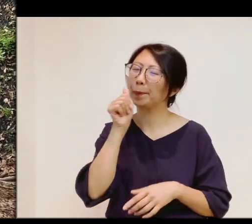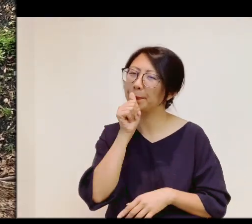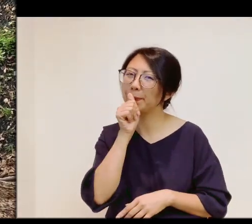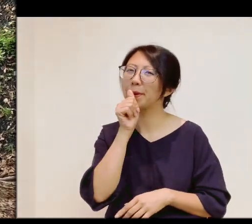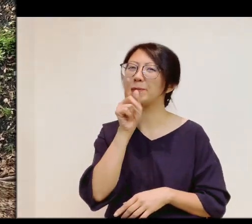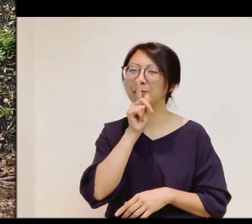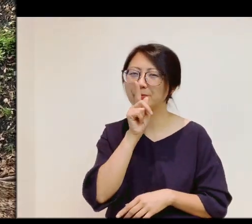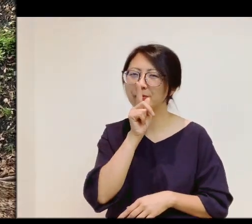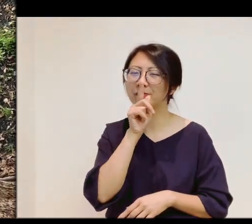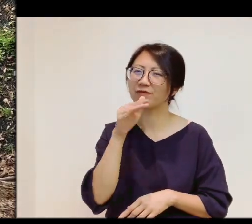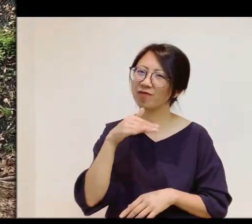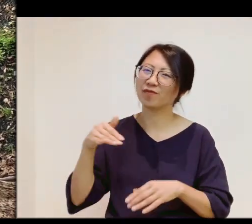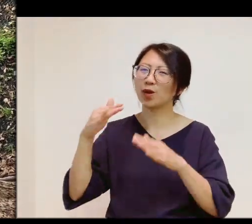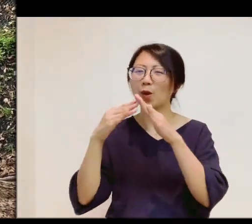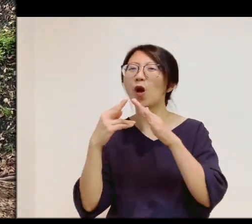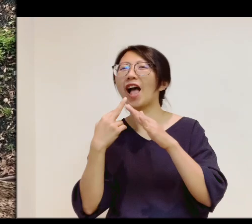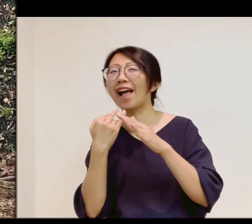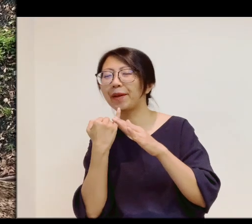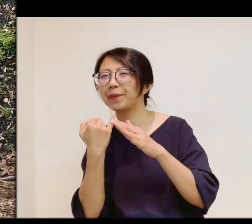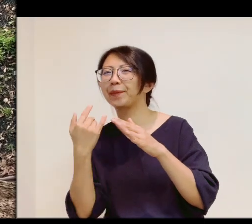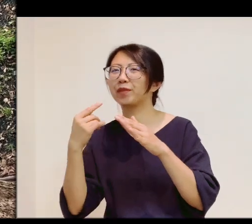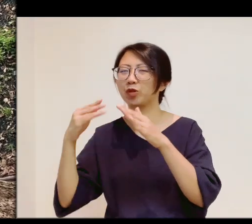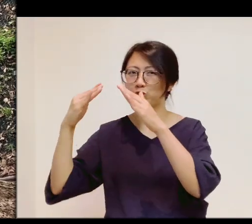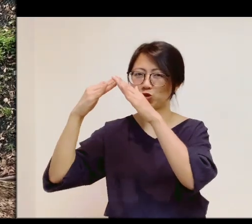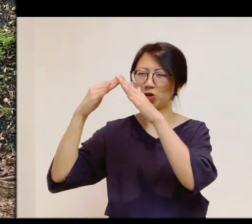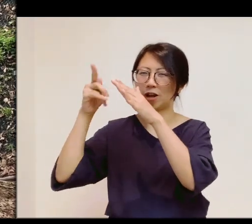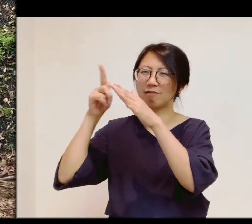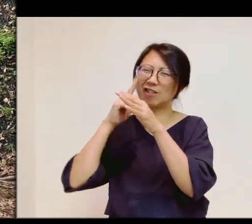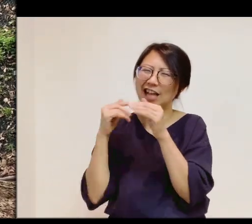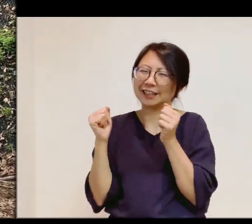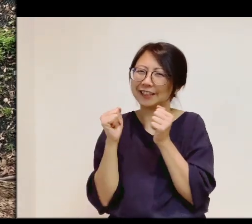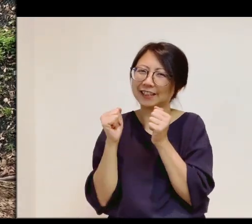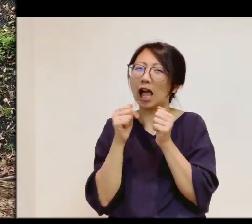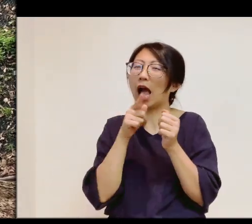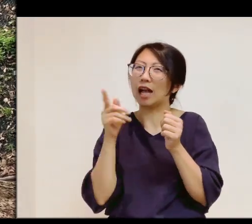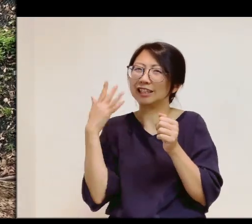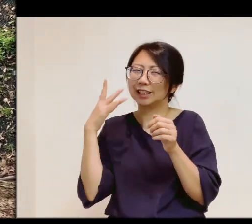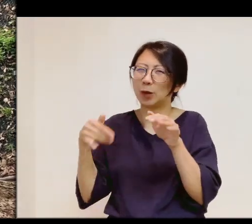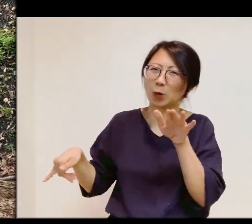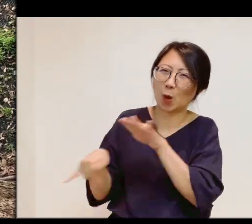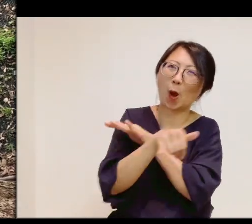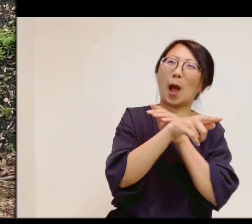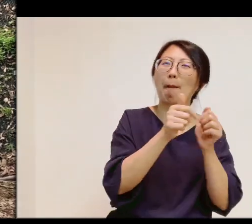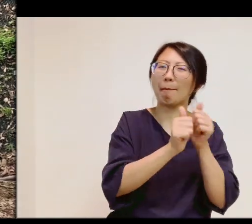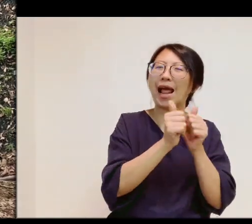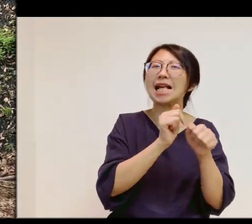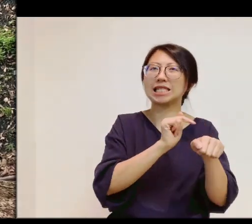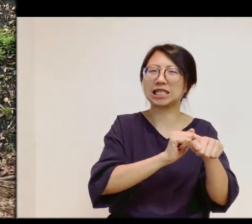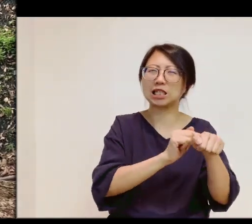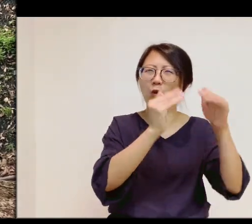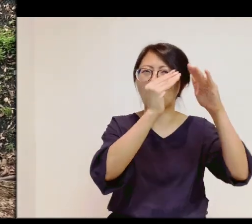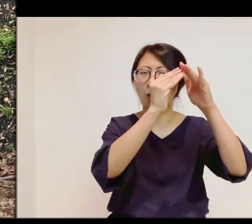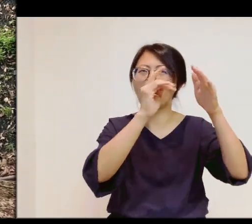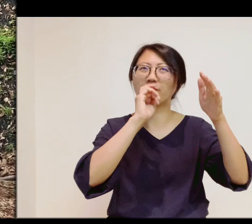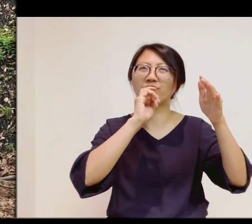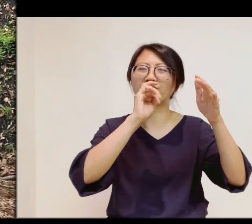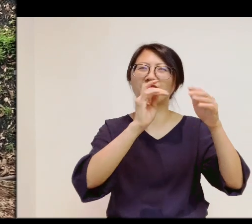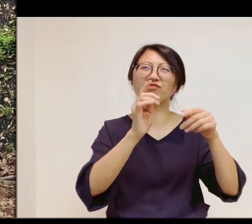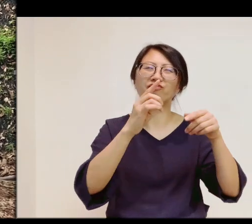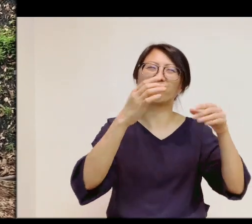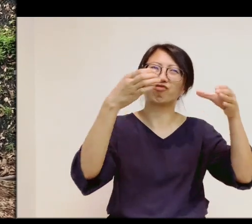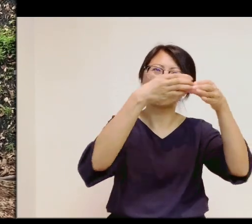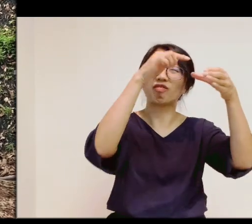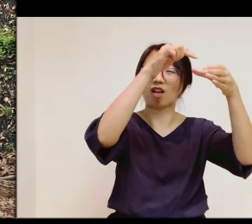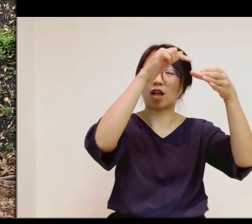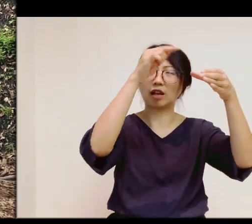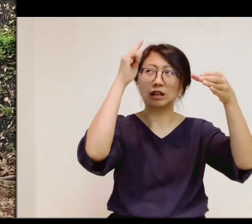媽媽一家人兄弟姊妹咧，大家塞咗喺比利時一間屋嘅閣樓上邊。當時好恐懼啊，因為要逃避嗰啲